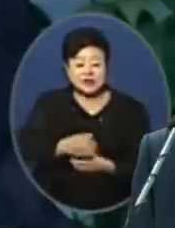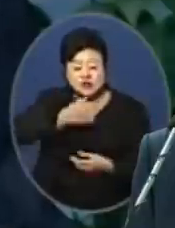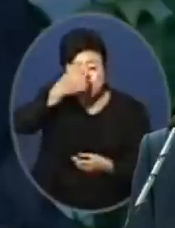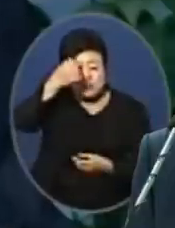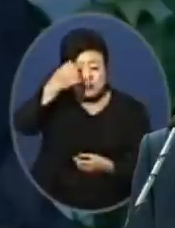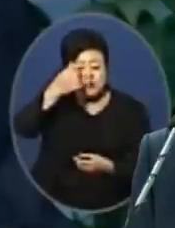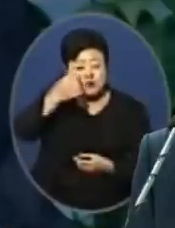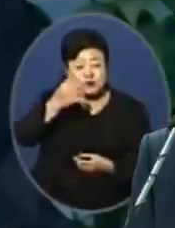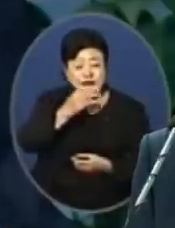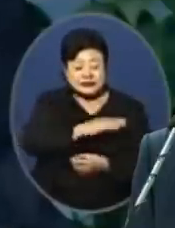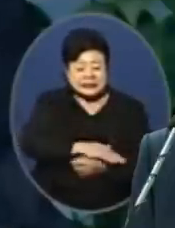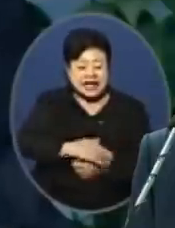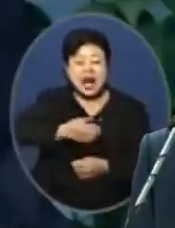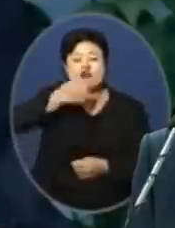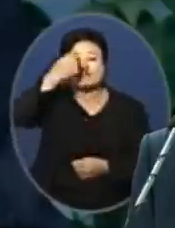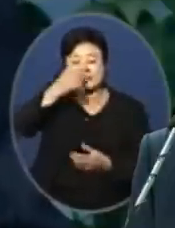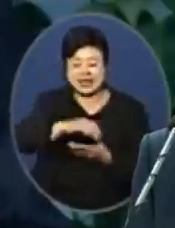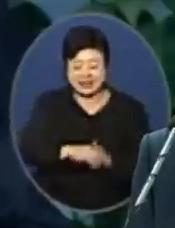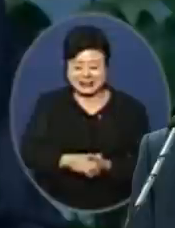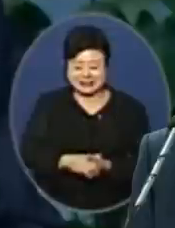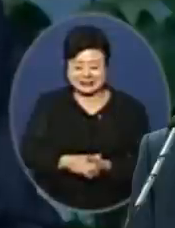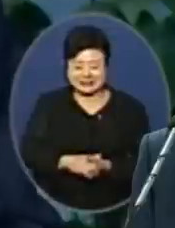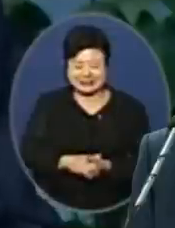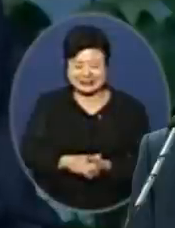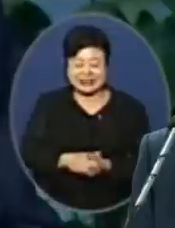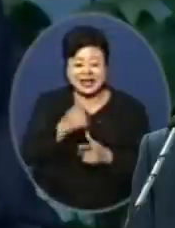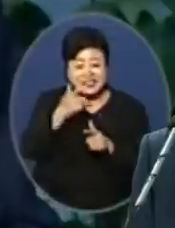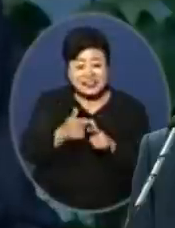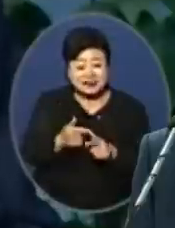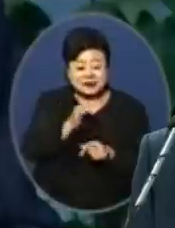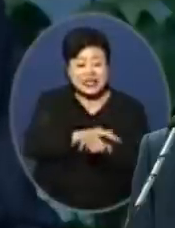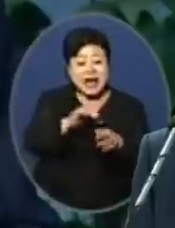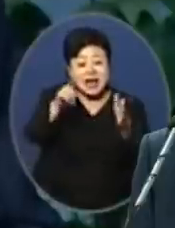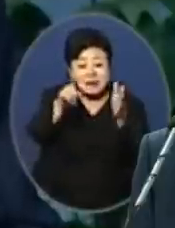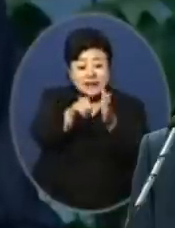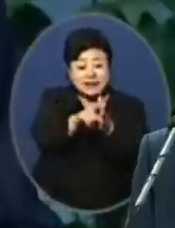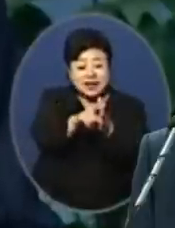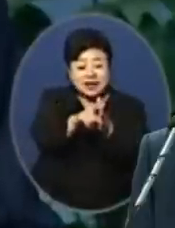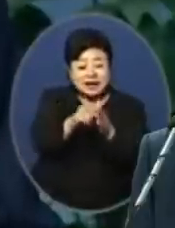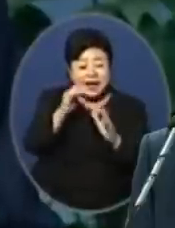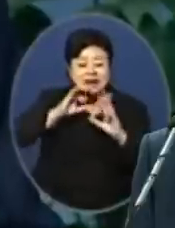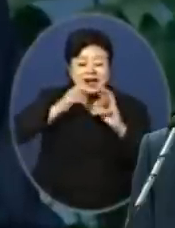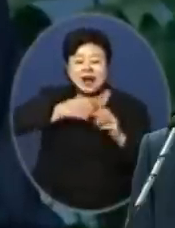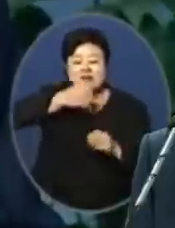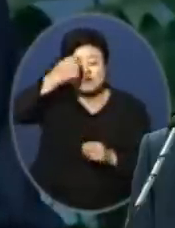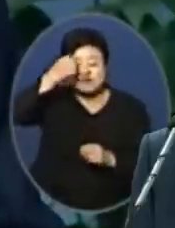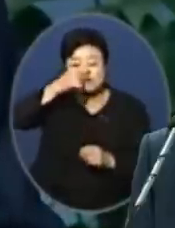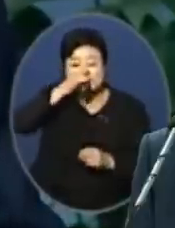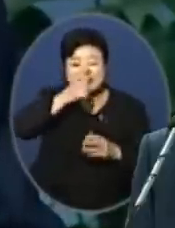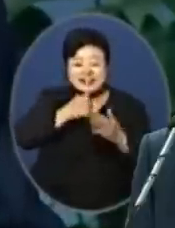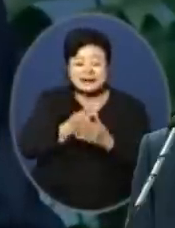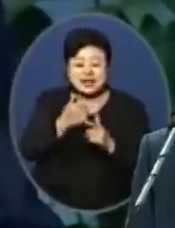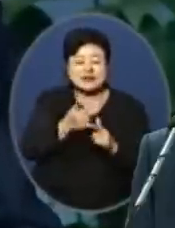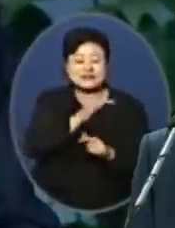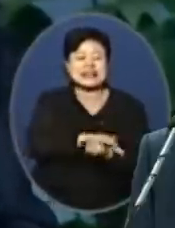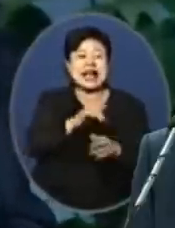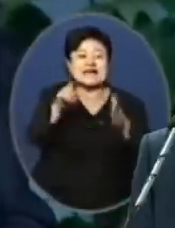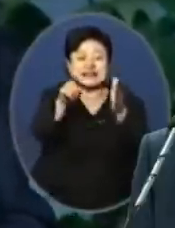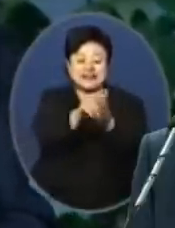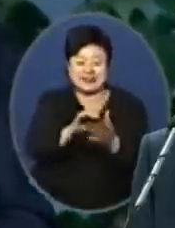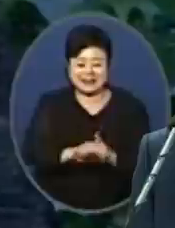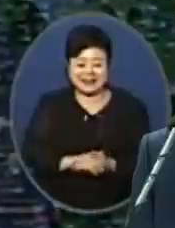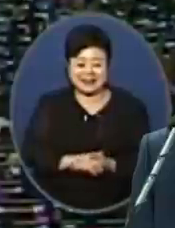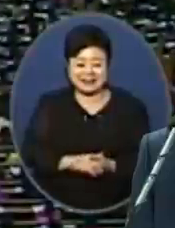꿈을 잘 꾸는 민족인 것입니다. 예수를 잘 믿는다는 것은 천당 꿈을 꿨기 때문에 예수를 잘 믿는 것입니다.